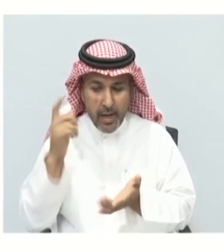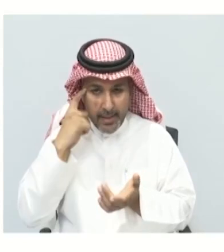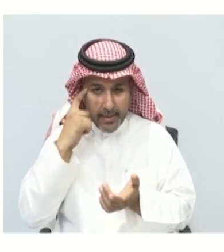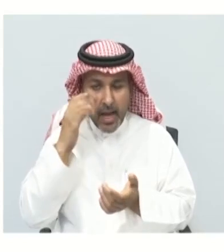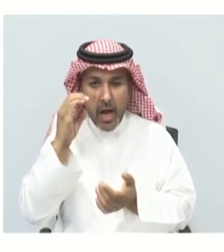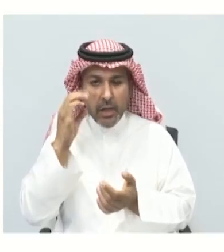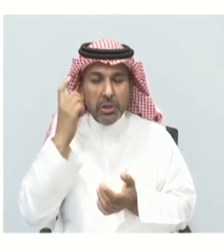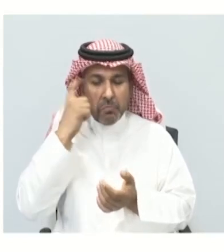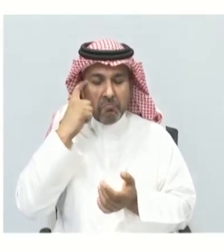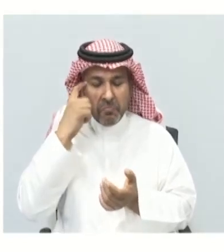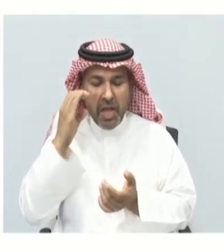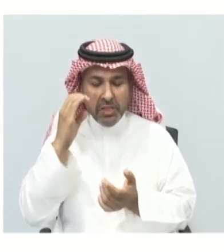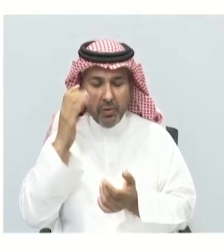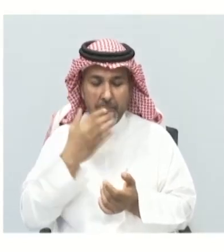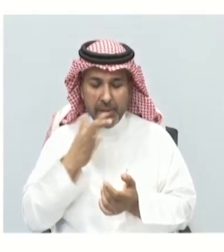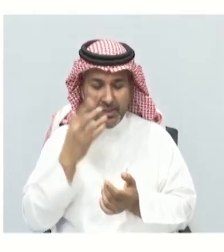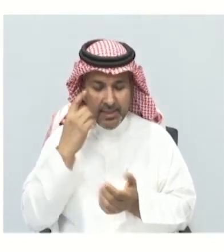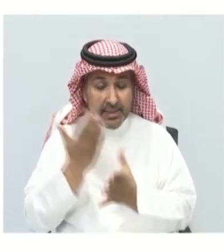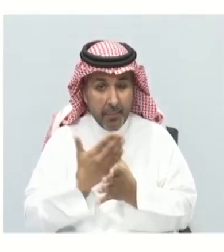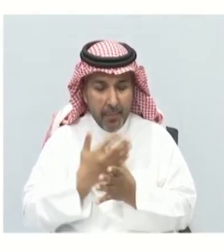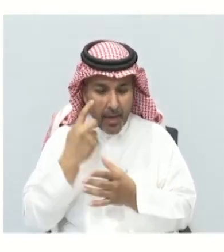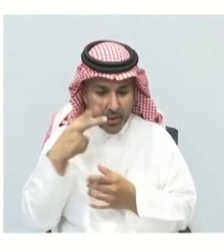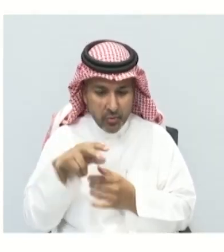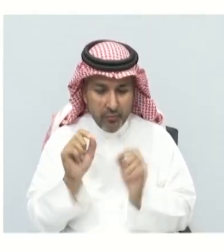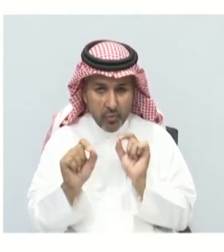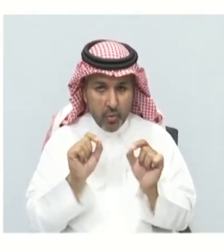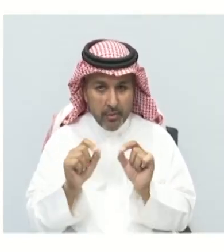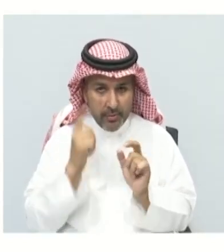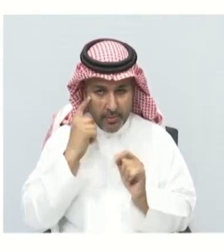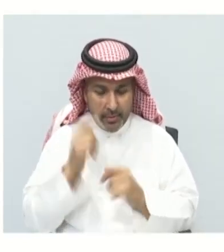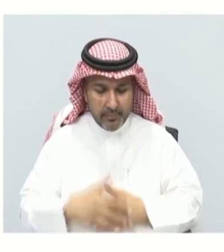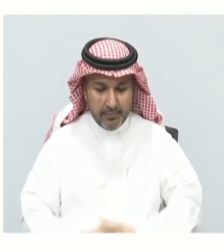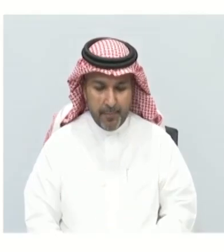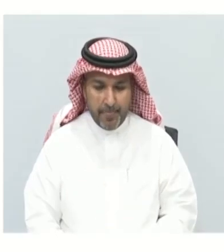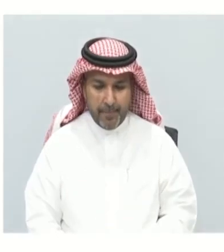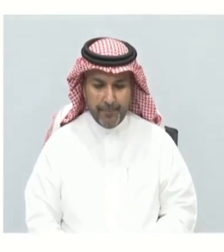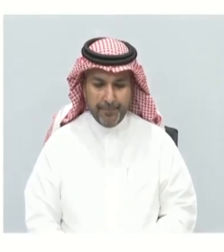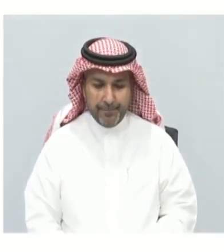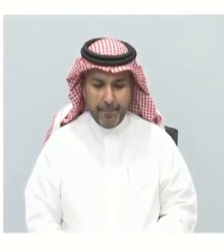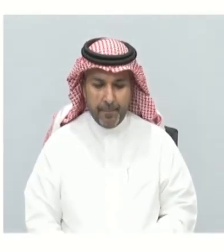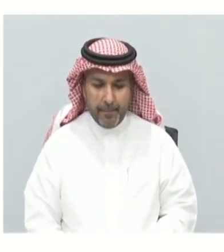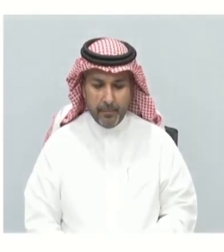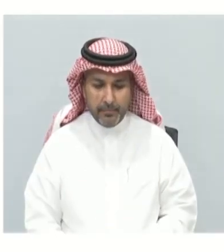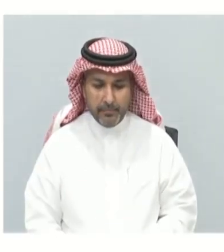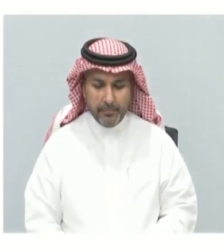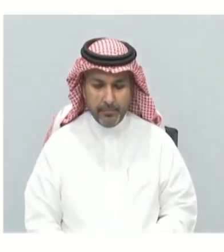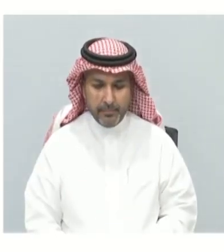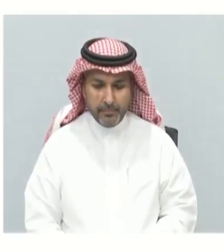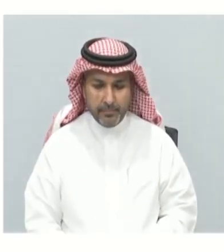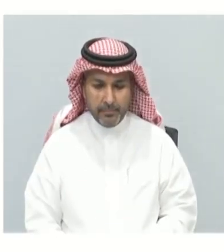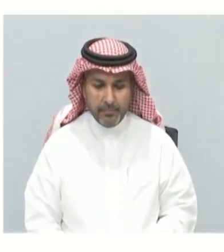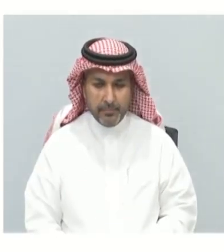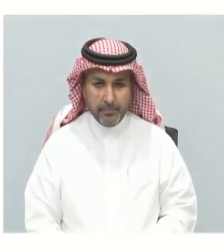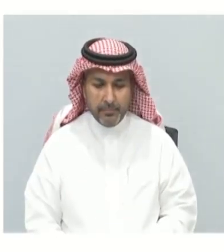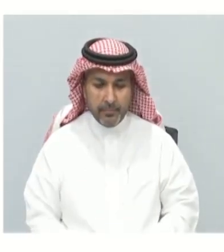منتظمه او غير منتظمه سجل هذا السؤال عندك في الكتاب اذا تغير السرعه المتجهه تعلمت في